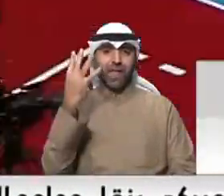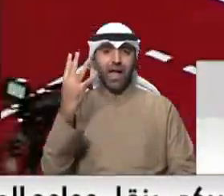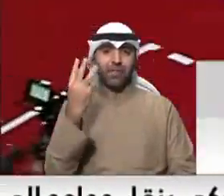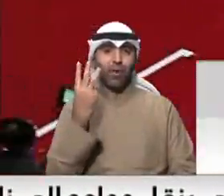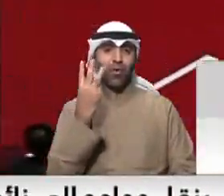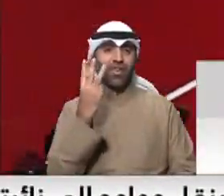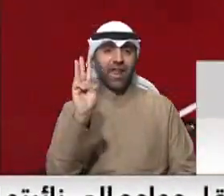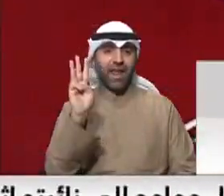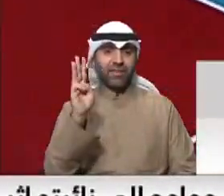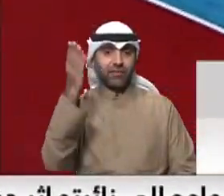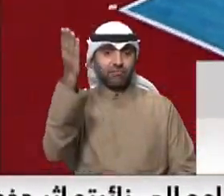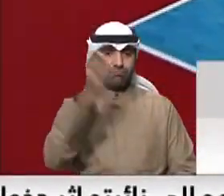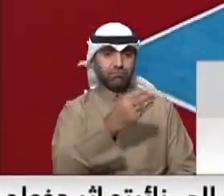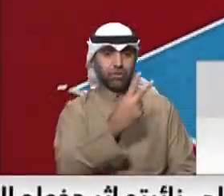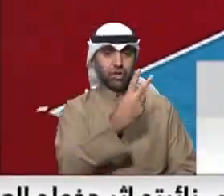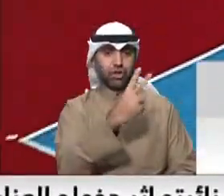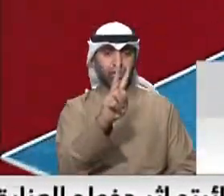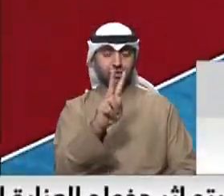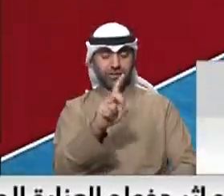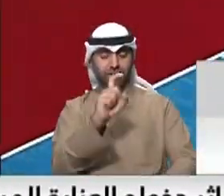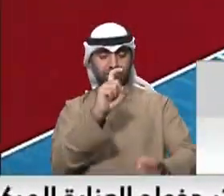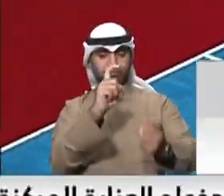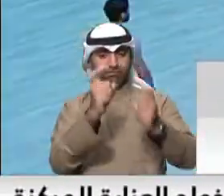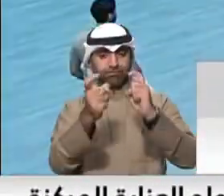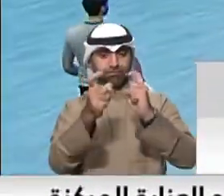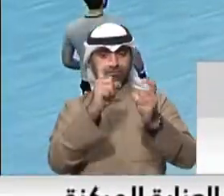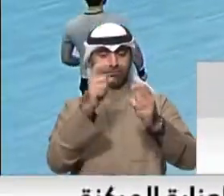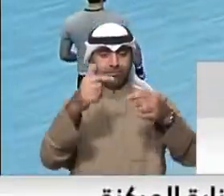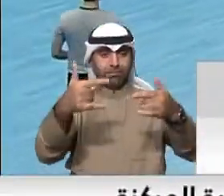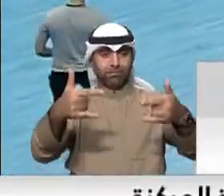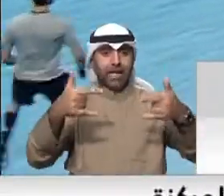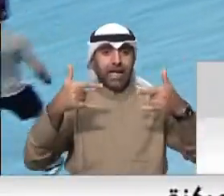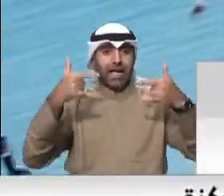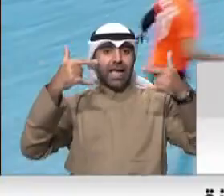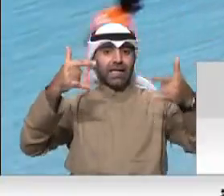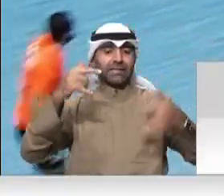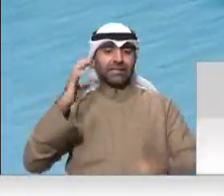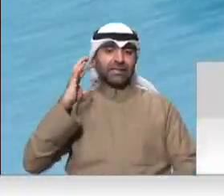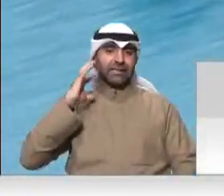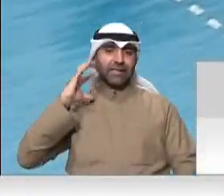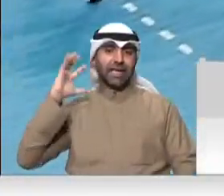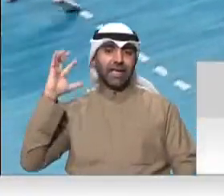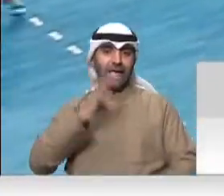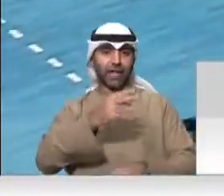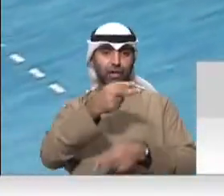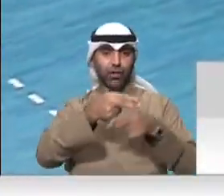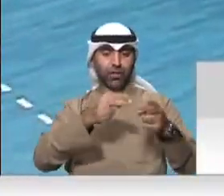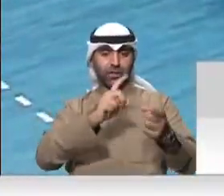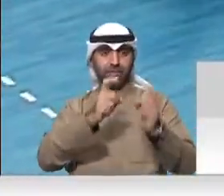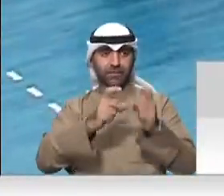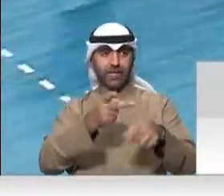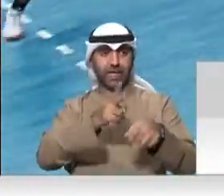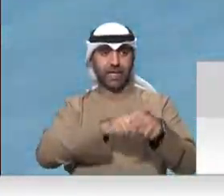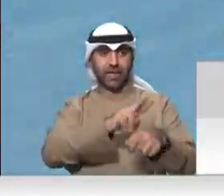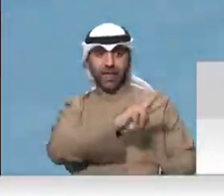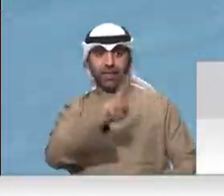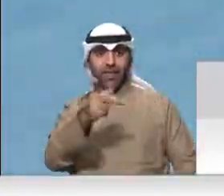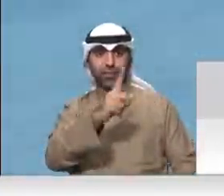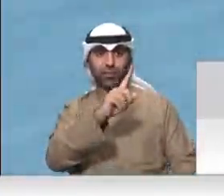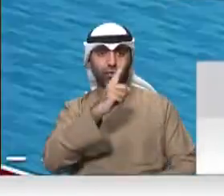صاله مجمع الشيخ سعد العبد الله للصلاه المغلقه وفي مواجهه اخرى تمكن نادي كاظمه من الفوز على نظيره